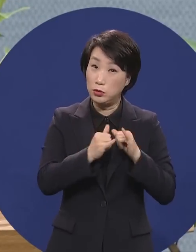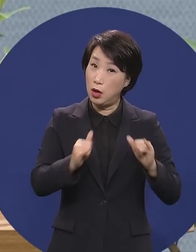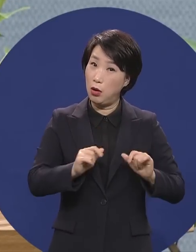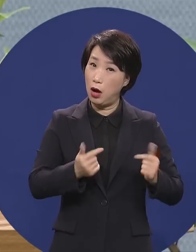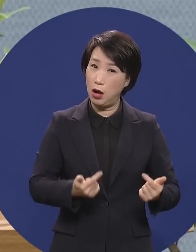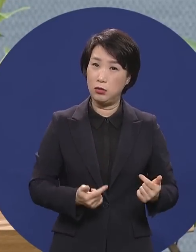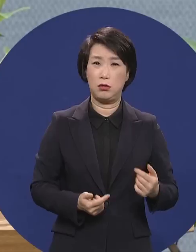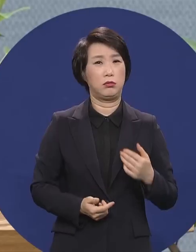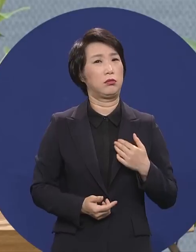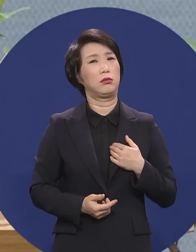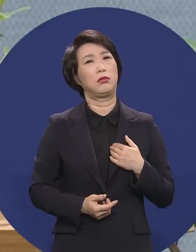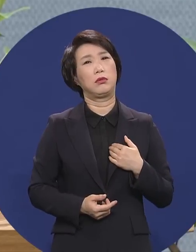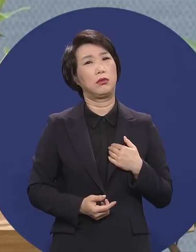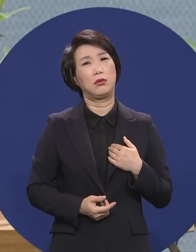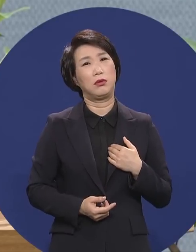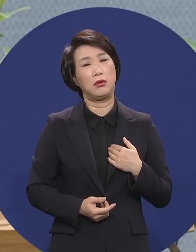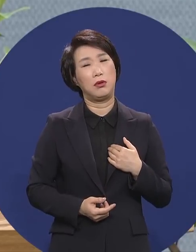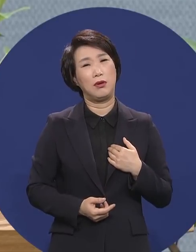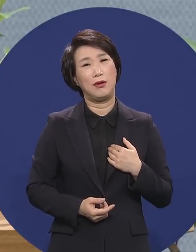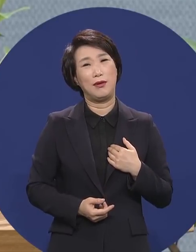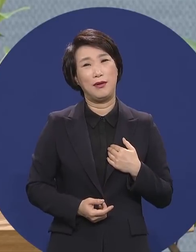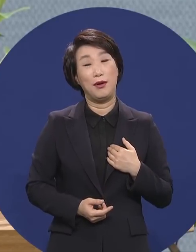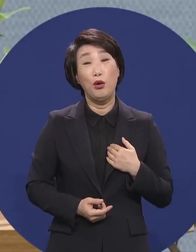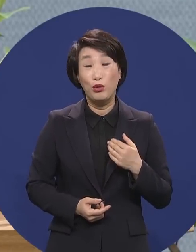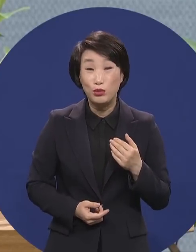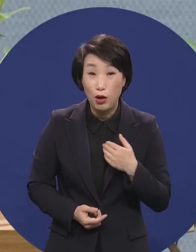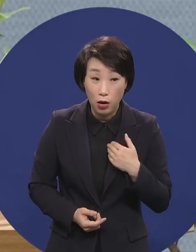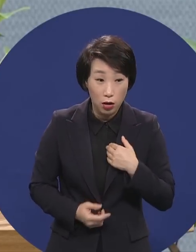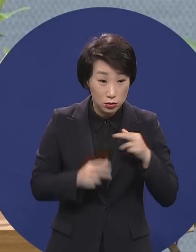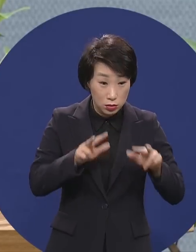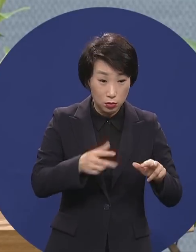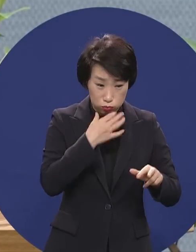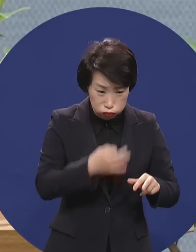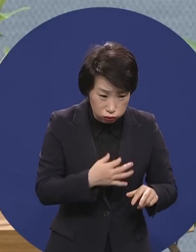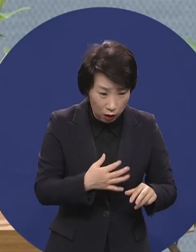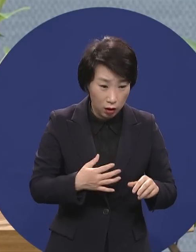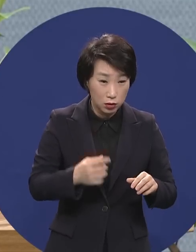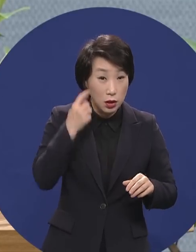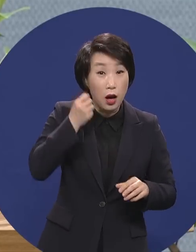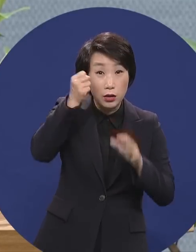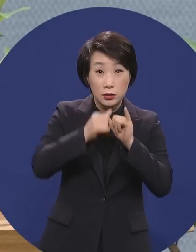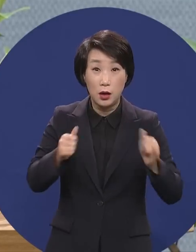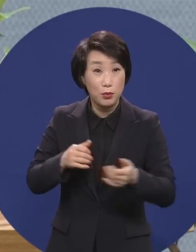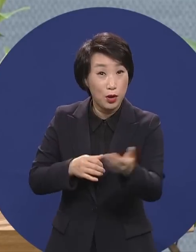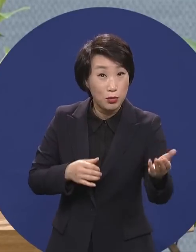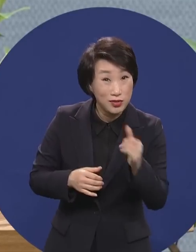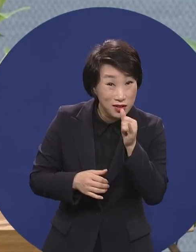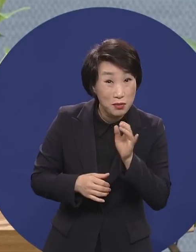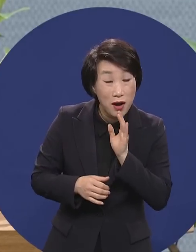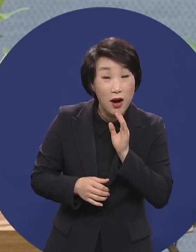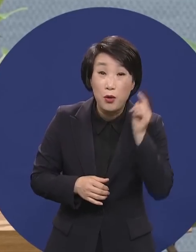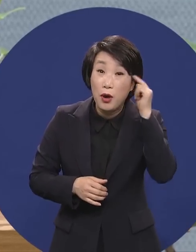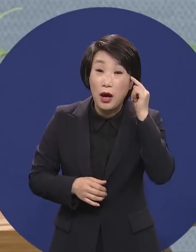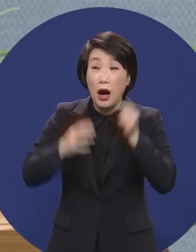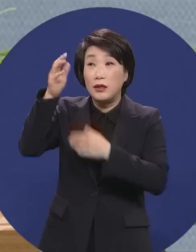존재가 되지 못하고 있는 것이기에, 내가 불행하다라고 하는 사람은 하나님과